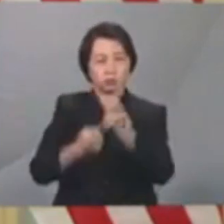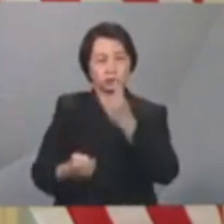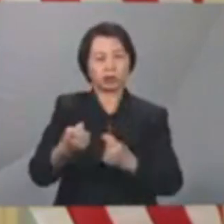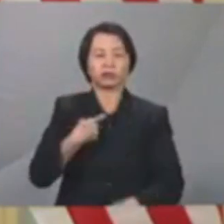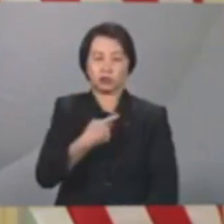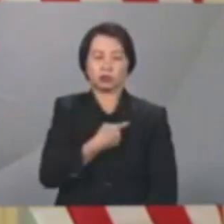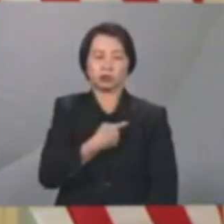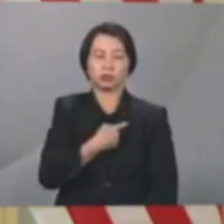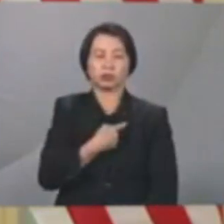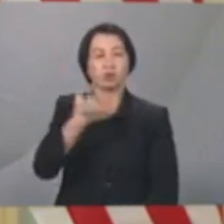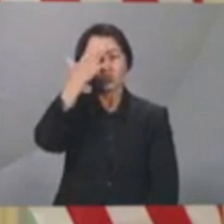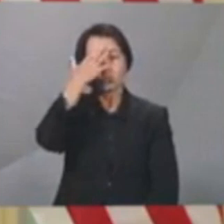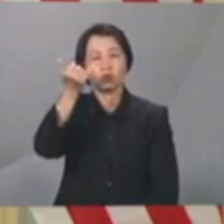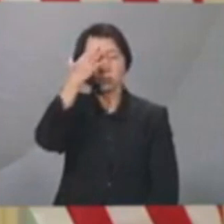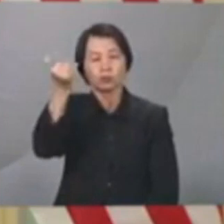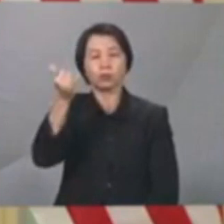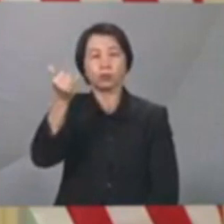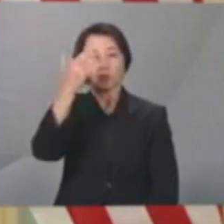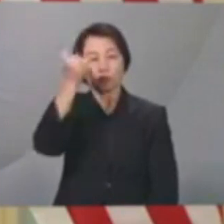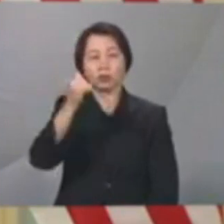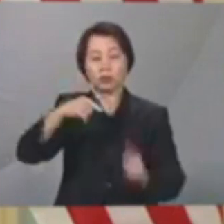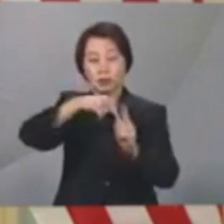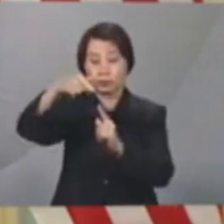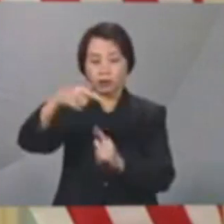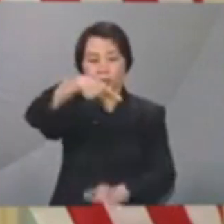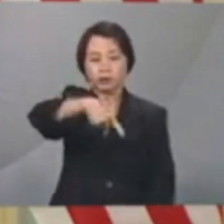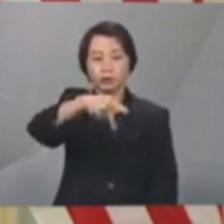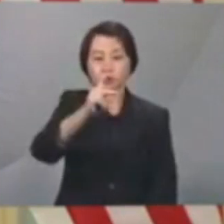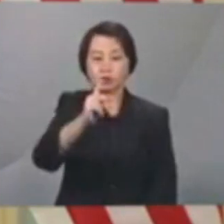kita, kenapa apabila PKPD